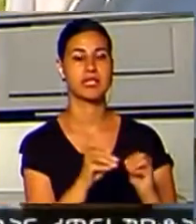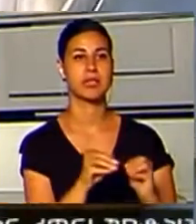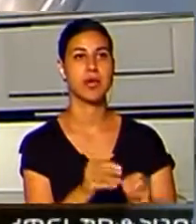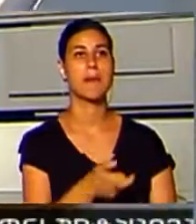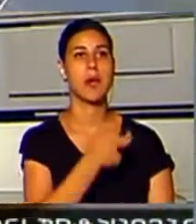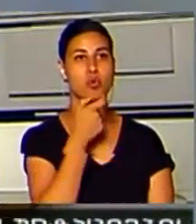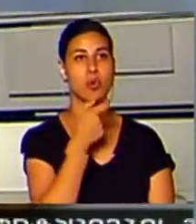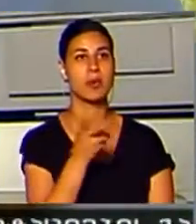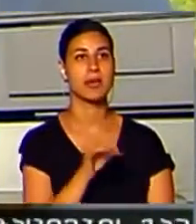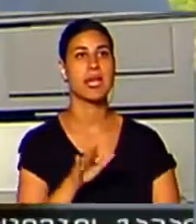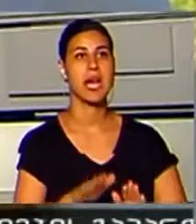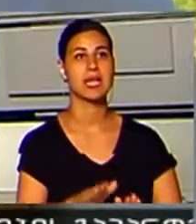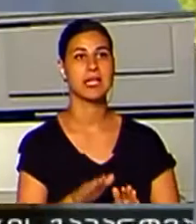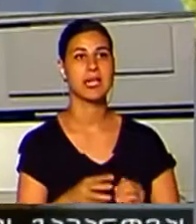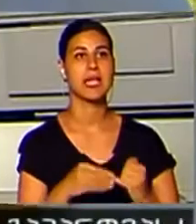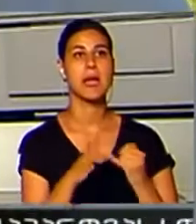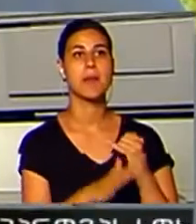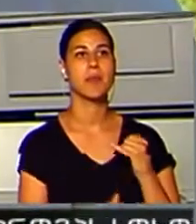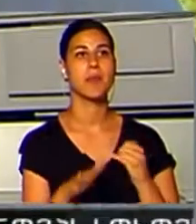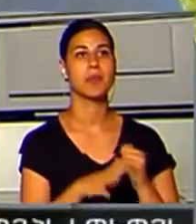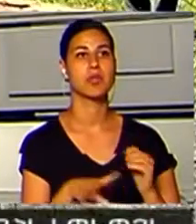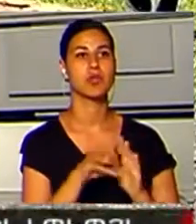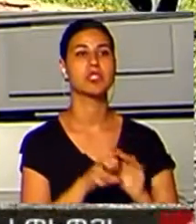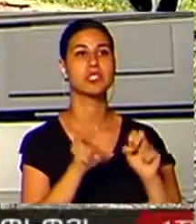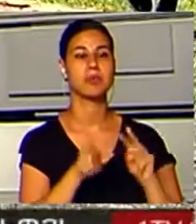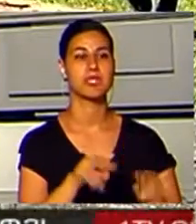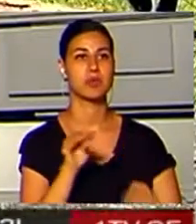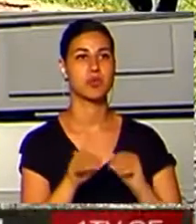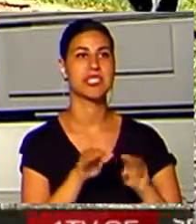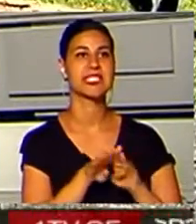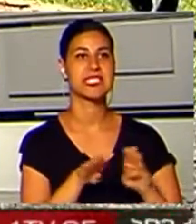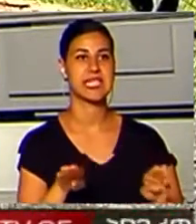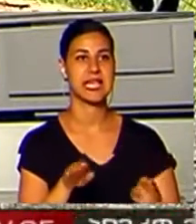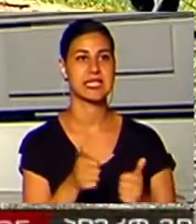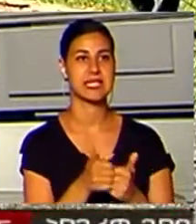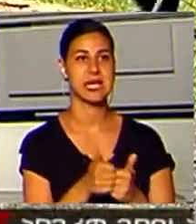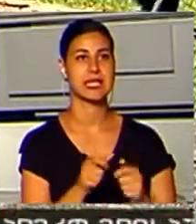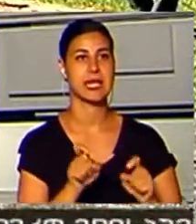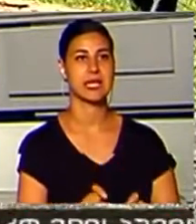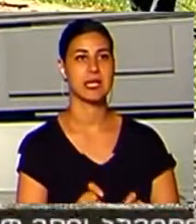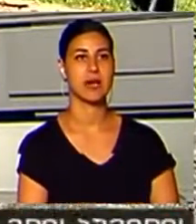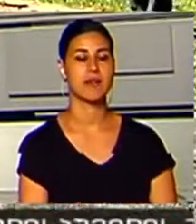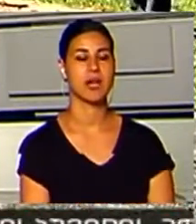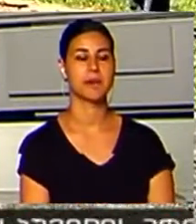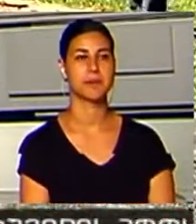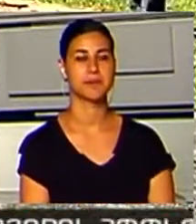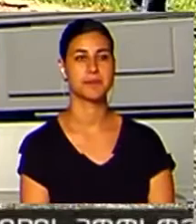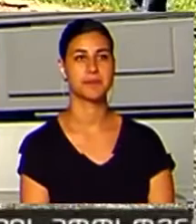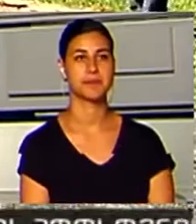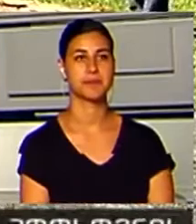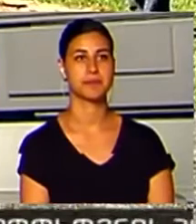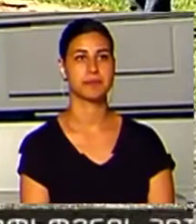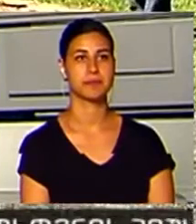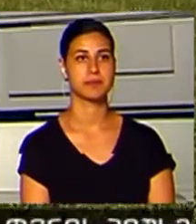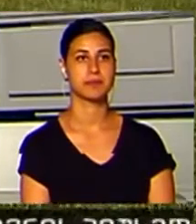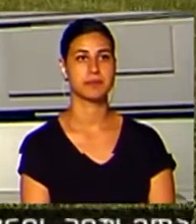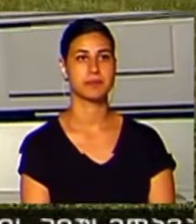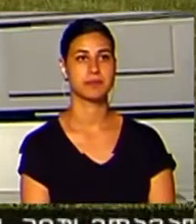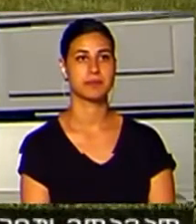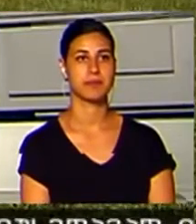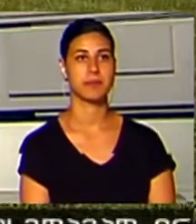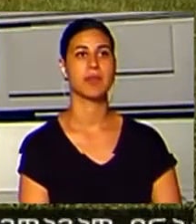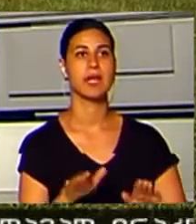მაყურებელმა კი ადგილი მინდორში სახელდახელოდ მოწყობილ სცენასთან დაიკავა. ის ოდიოდა და იჯდა შოთა.